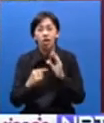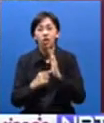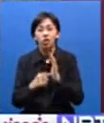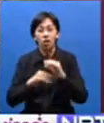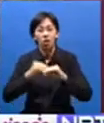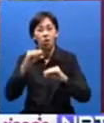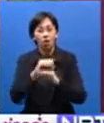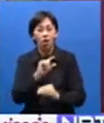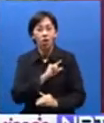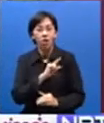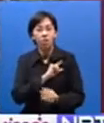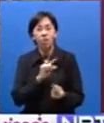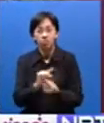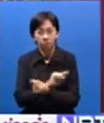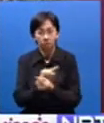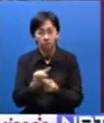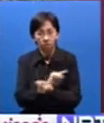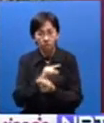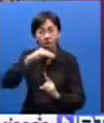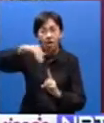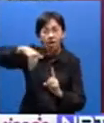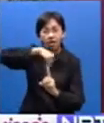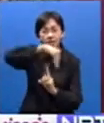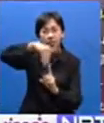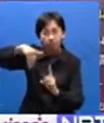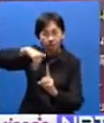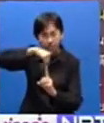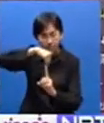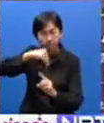ที่สะท้อนความรับผิดชอบต่อสังคมและสิ่งแวดล้อมขององค์กร